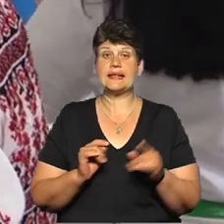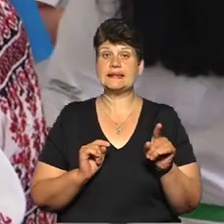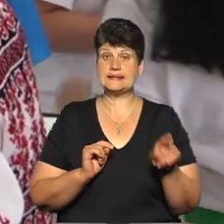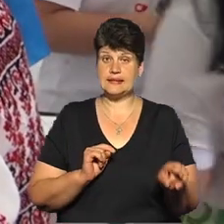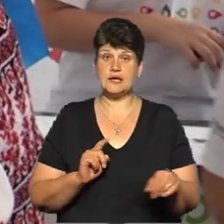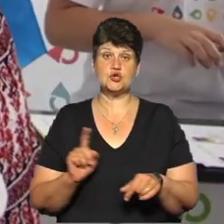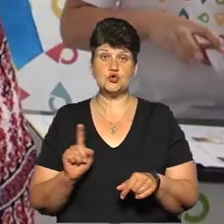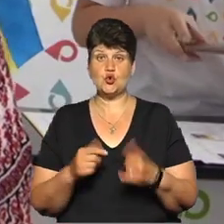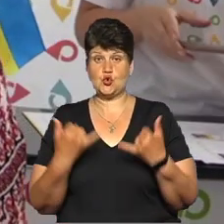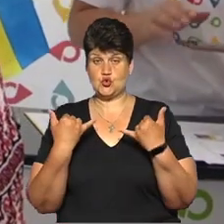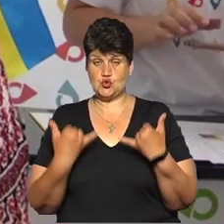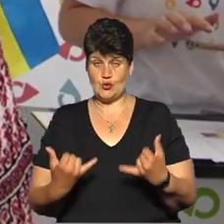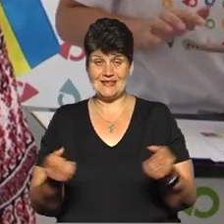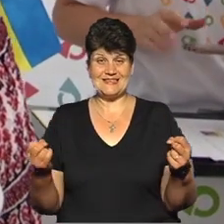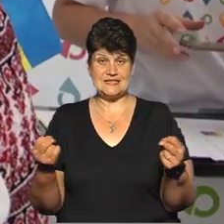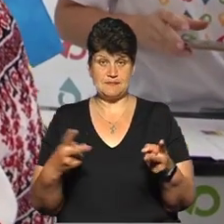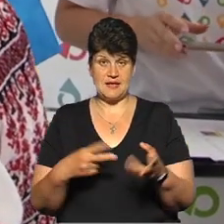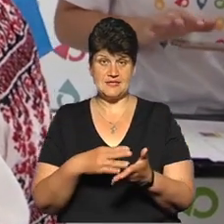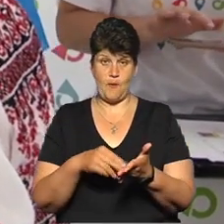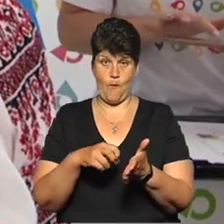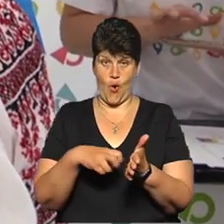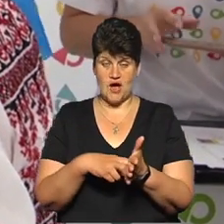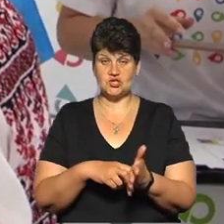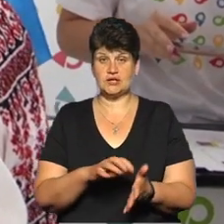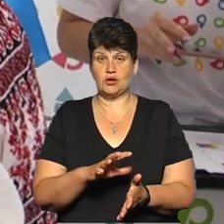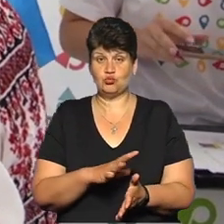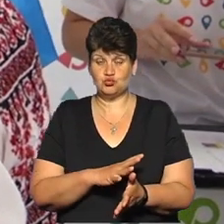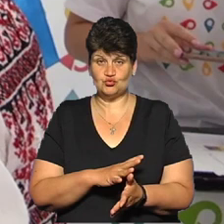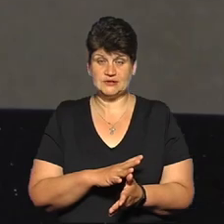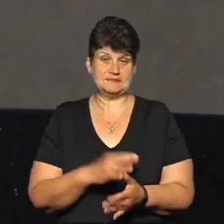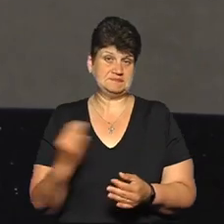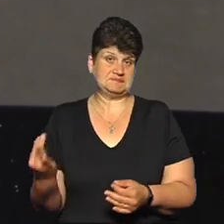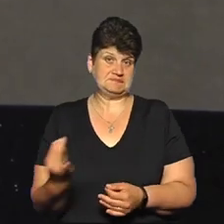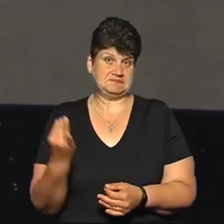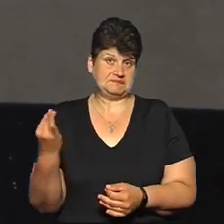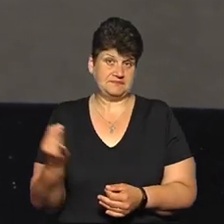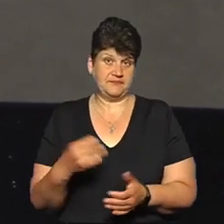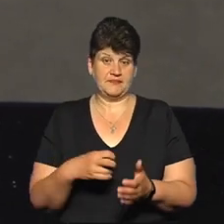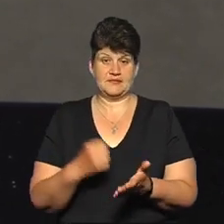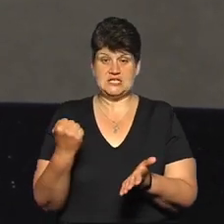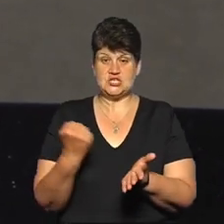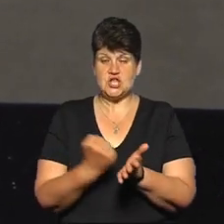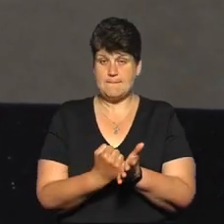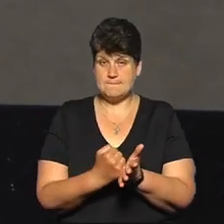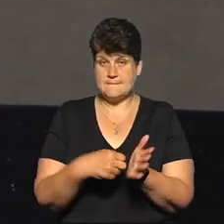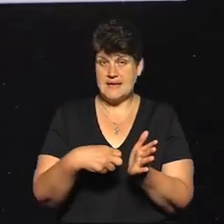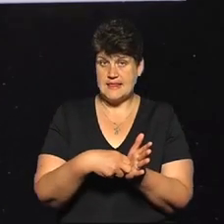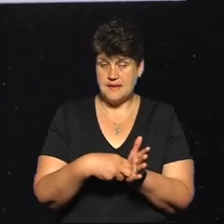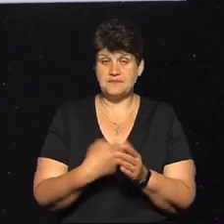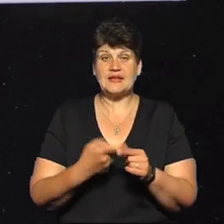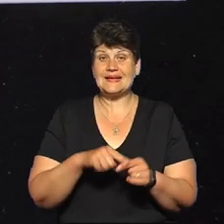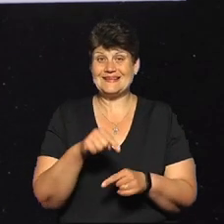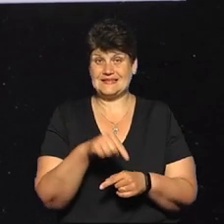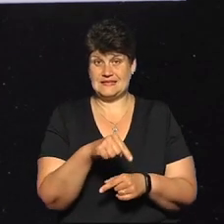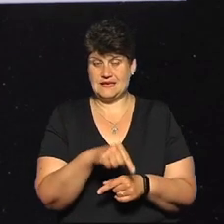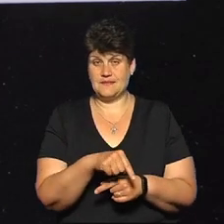сьогодні спецпогашення відбулося дуже таким цікавим презентальним поштовим штемпелем. І цей поштовий штемпель